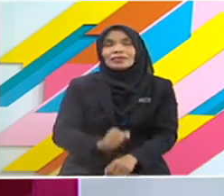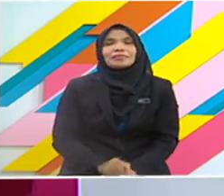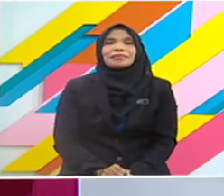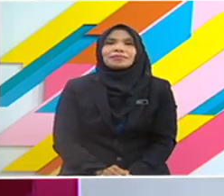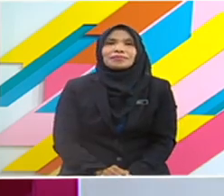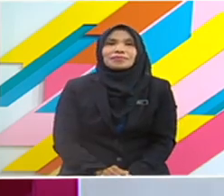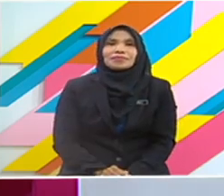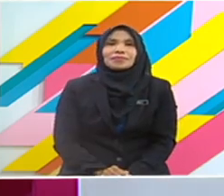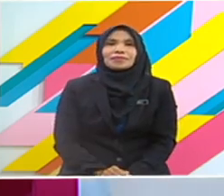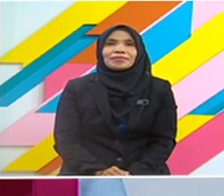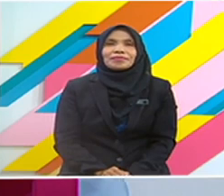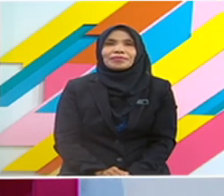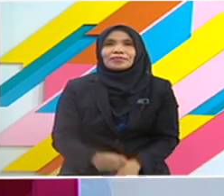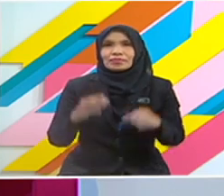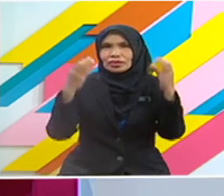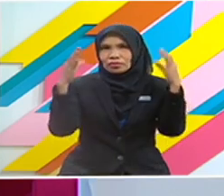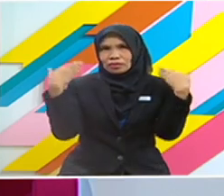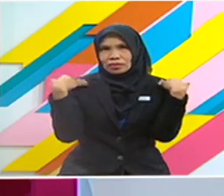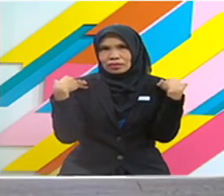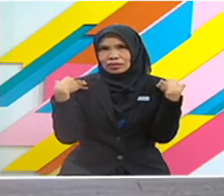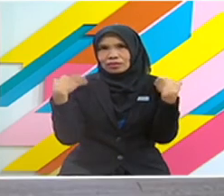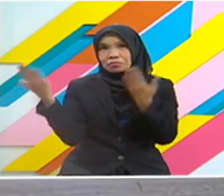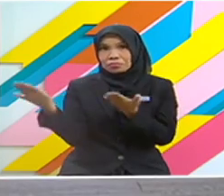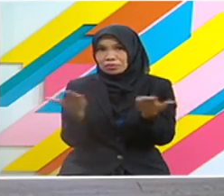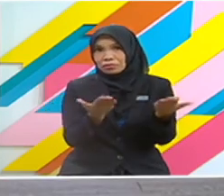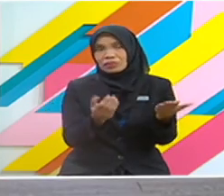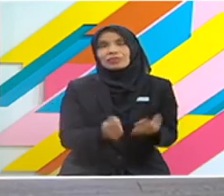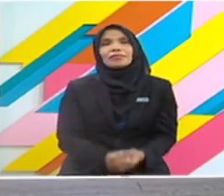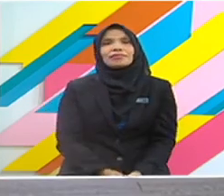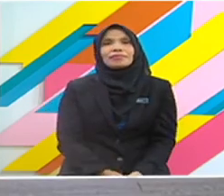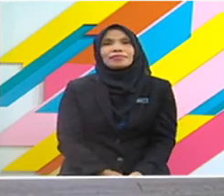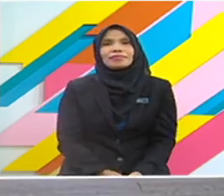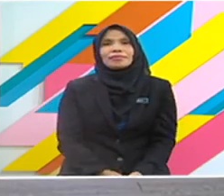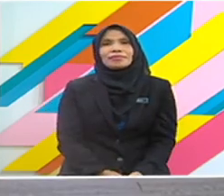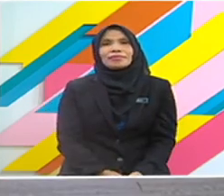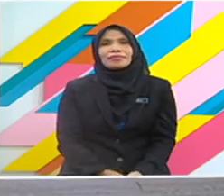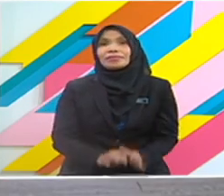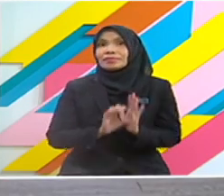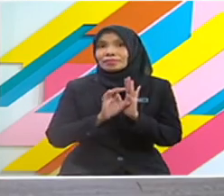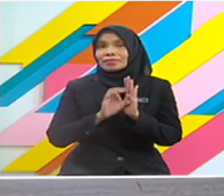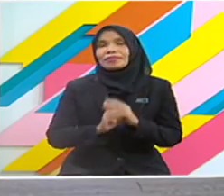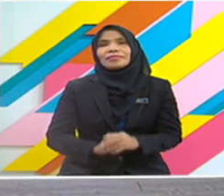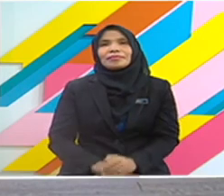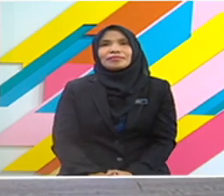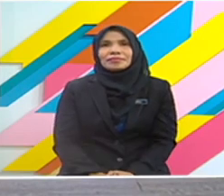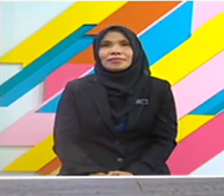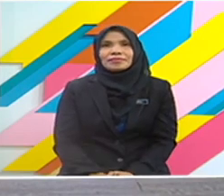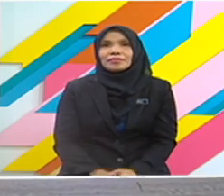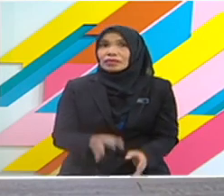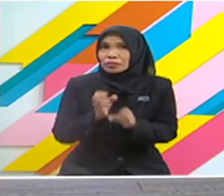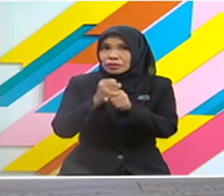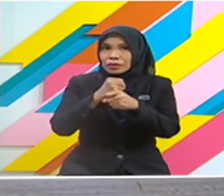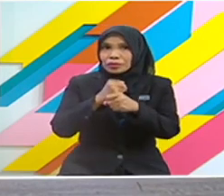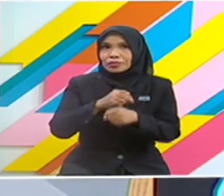Okey, cikgu ada bawa kat sini. Kalau murid-murid kat rumah boleh tengok ini contohnya bentuk segi empat tepat.